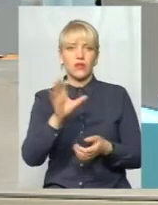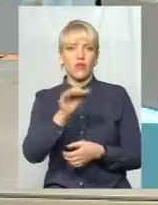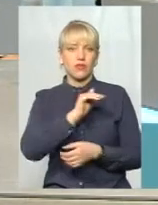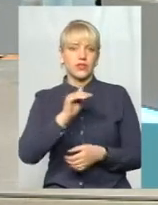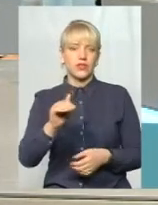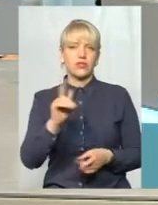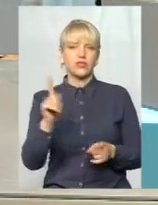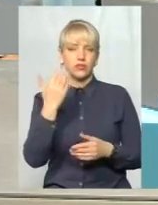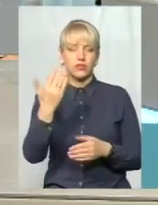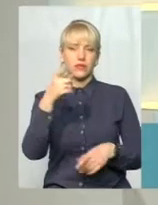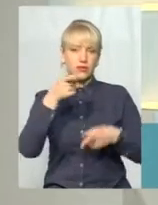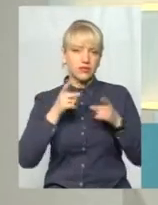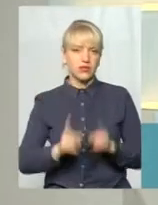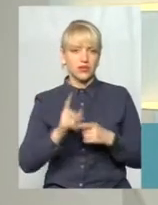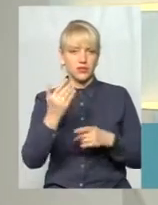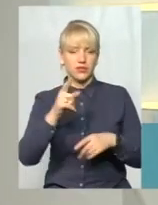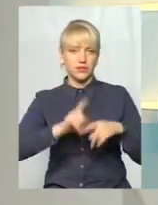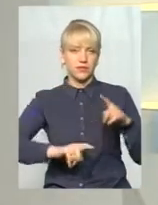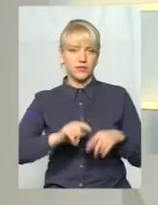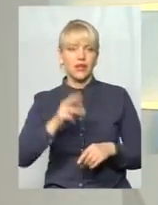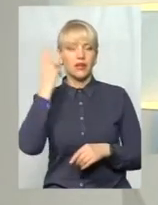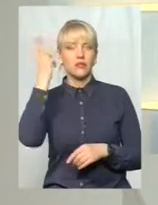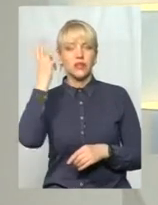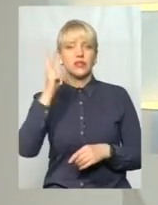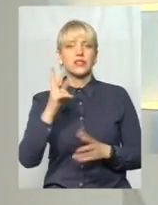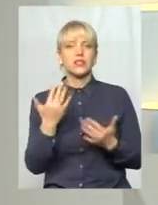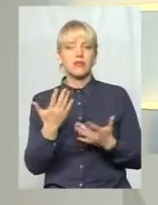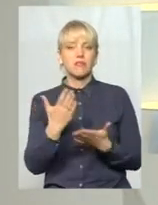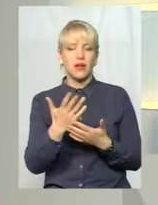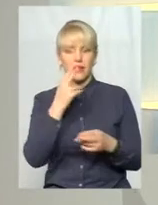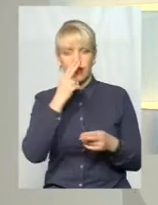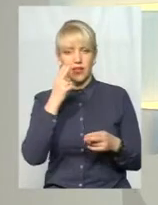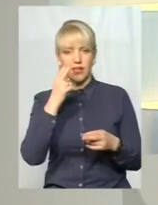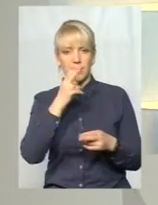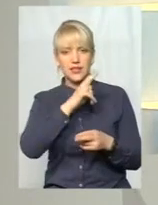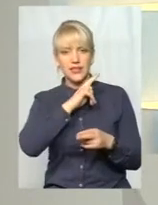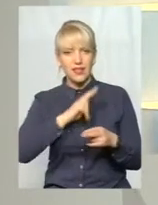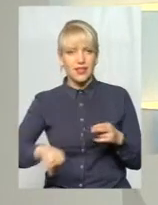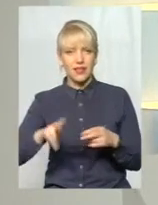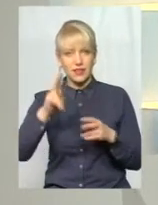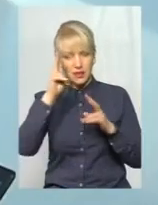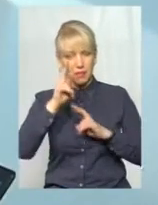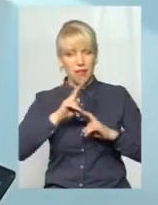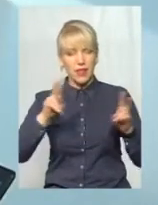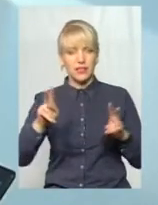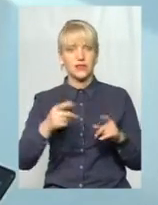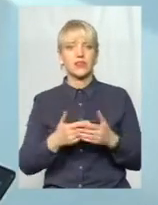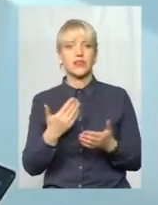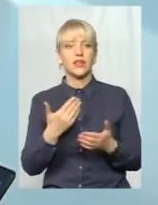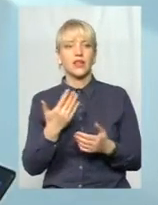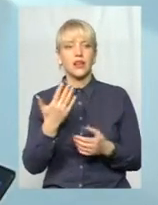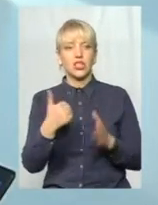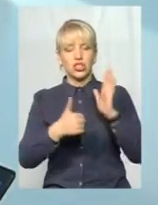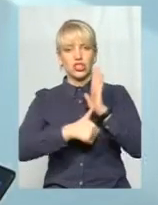їхня рідна особа. А Хмельниччина скільки має безвісти зниклих? Офіційно станом на сьогодні, те, що ми маємо, це